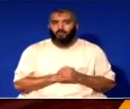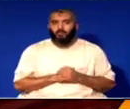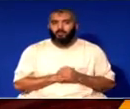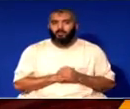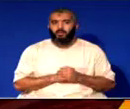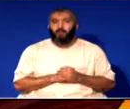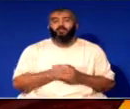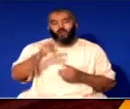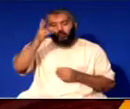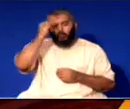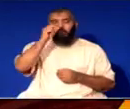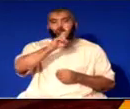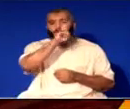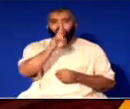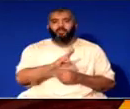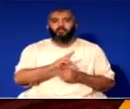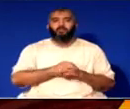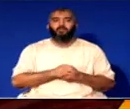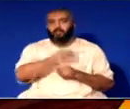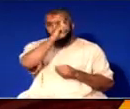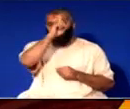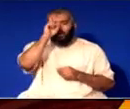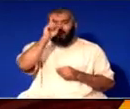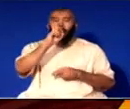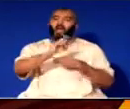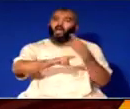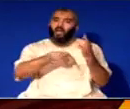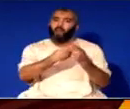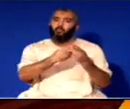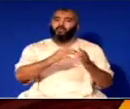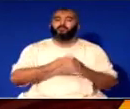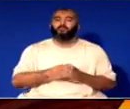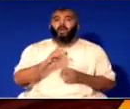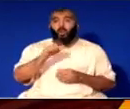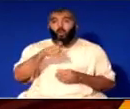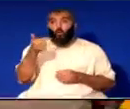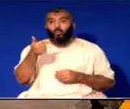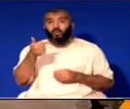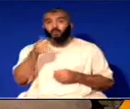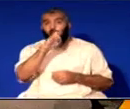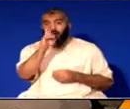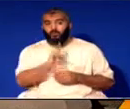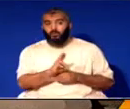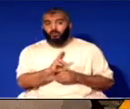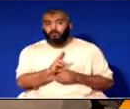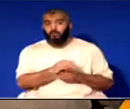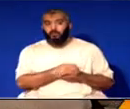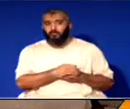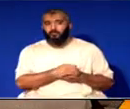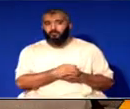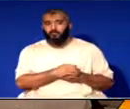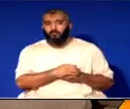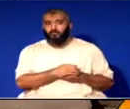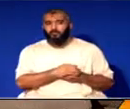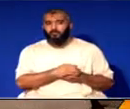مفهوم السؤال سيدتي الكريمة، تسمعين الإجابة. هل لديك سؤال آخر أم تكتفين بهذا القدر من المكالمات؟ نعم